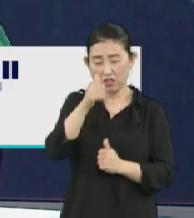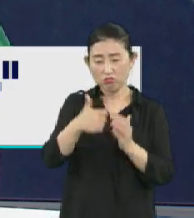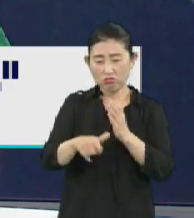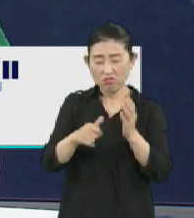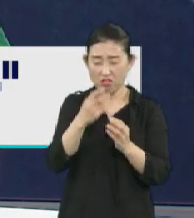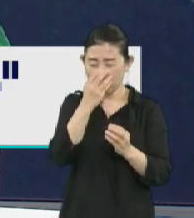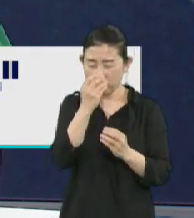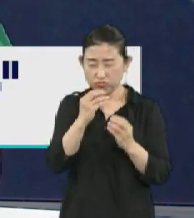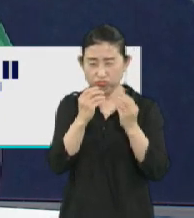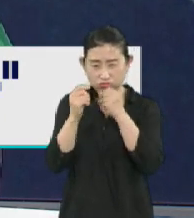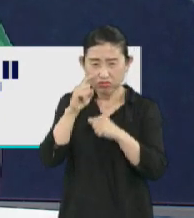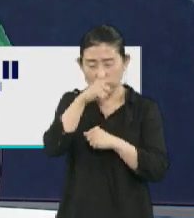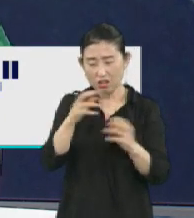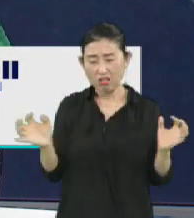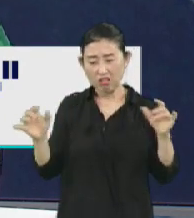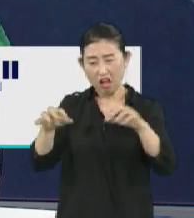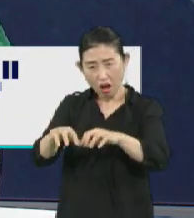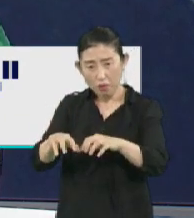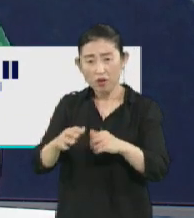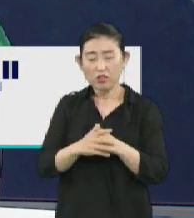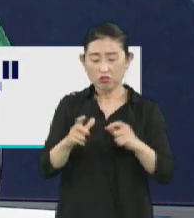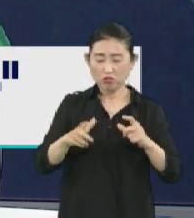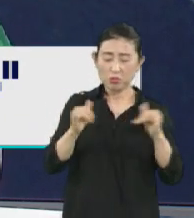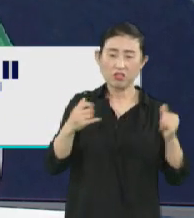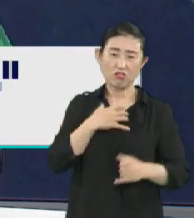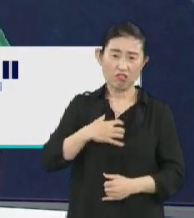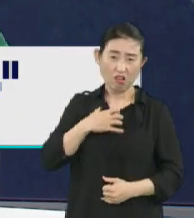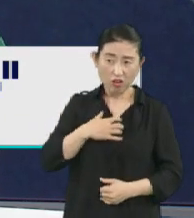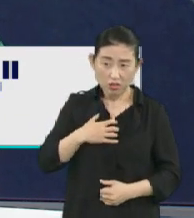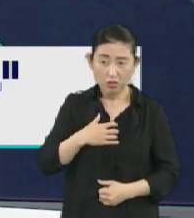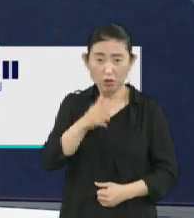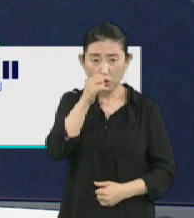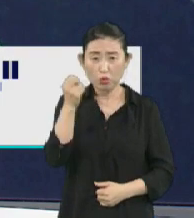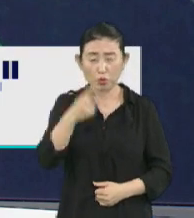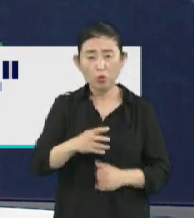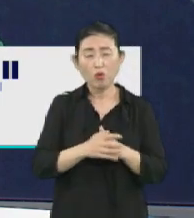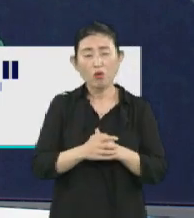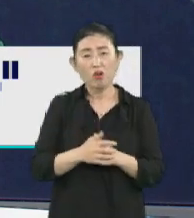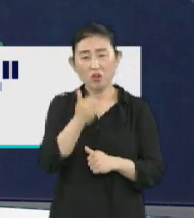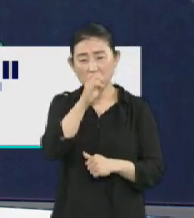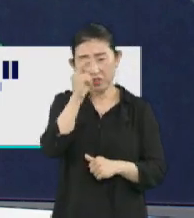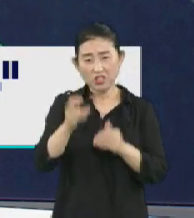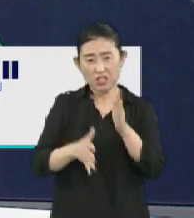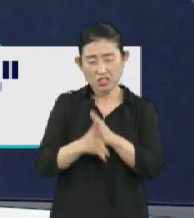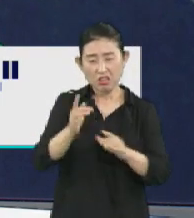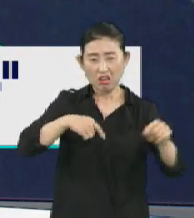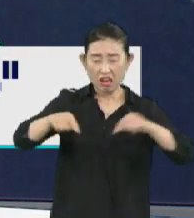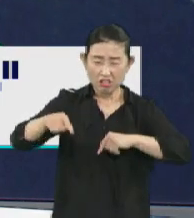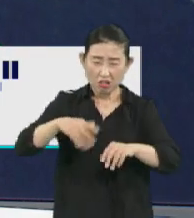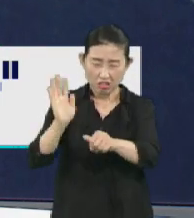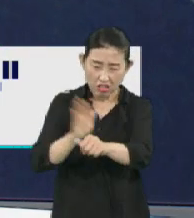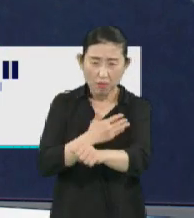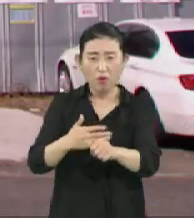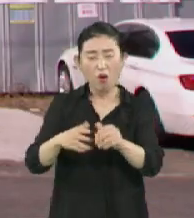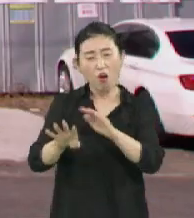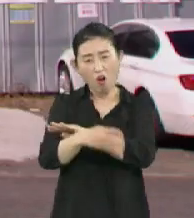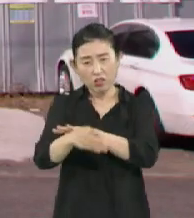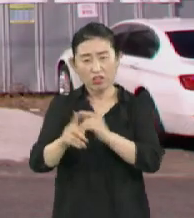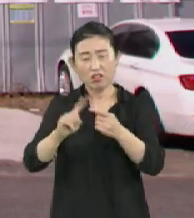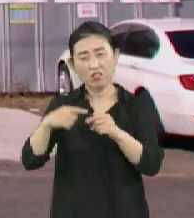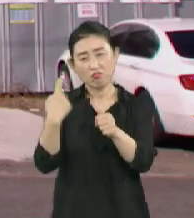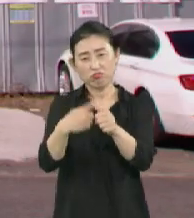이 과정에서 행정당국의 어설픈 행정도 도마 위에 올랐습니다. 최은호 기자가 집중 취재했습니다.